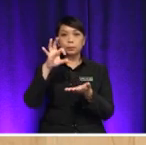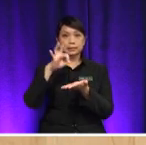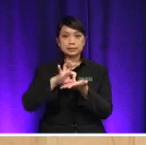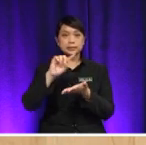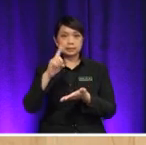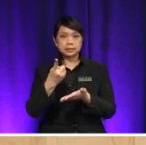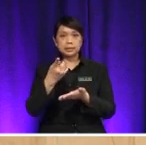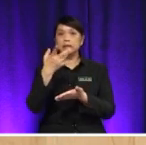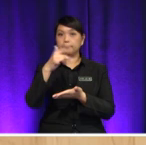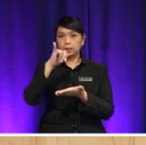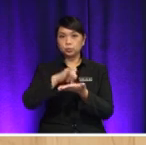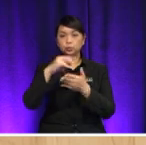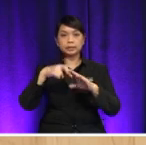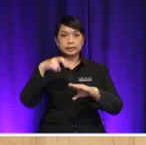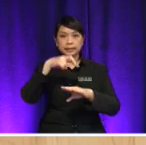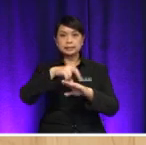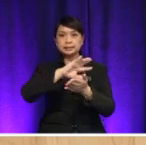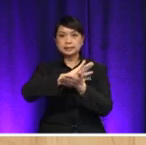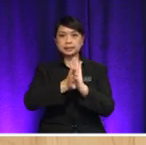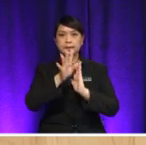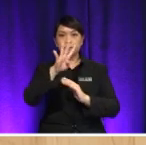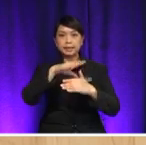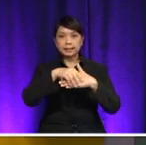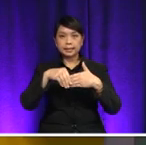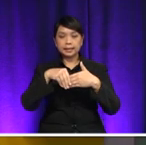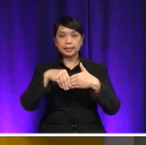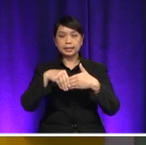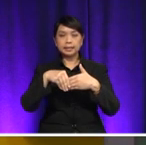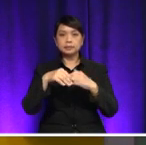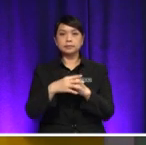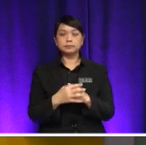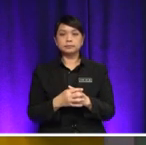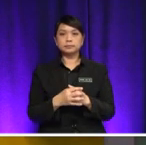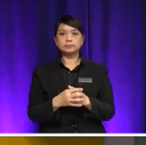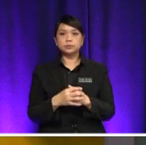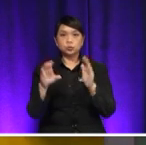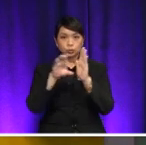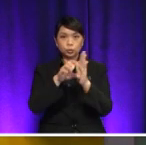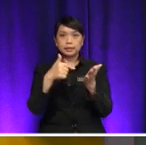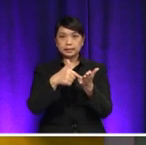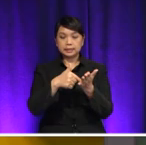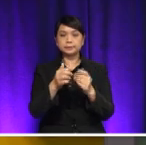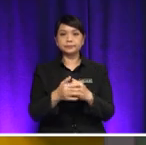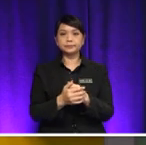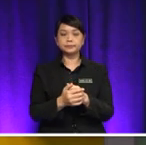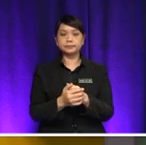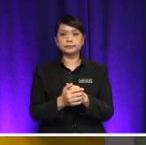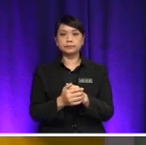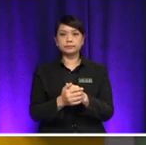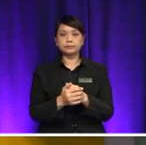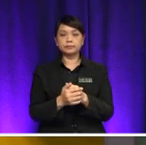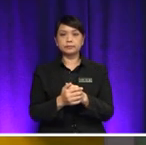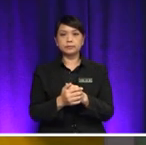4 Ringgit pada Tahun 2022 Oke dan contoh yang ketiga Saya nak bawa tentang